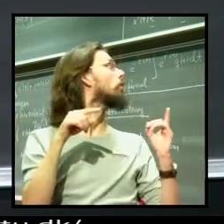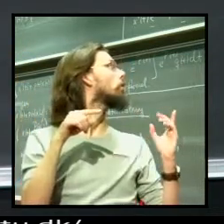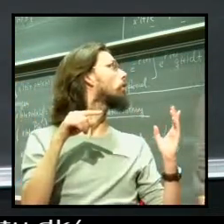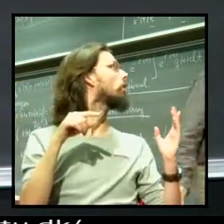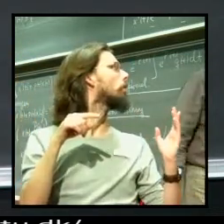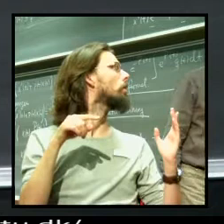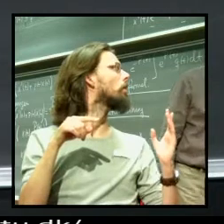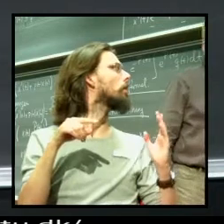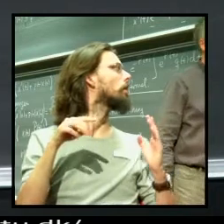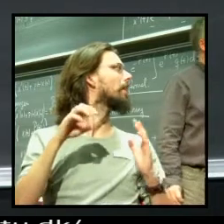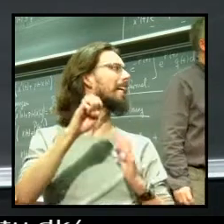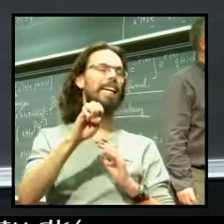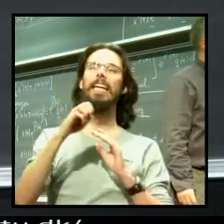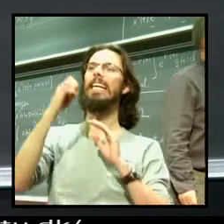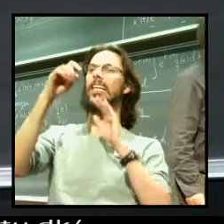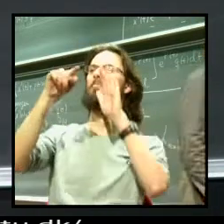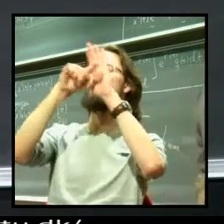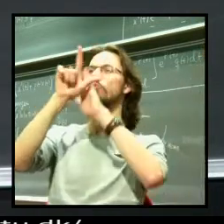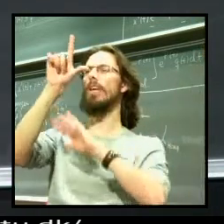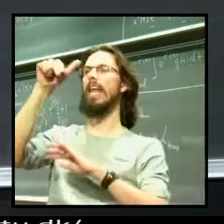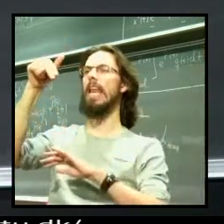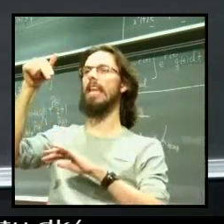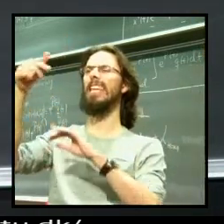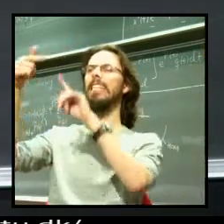e i minus lnt, ikke også?